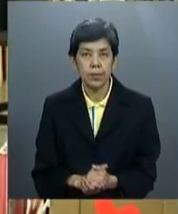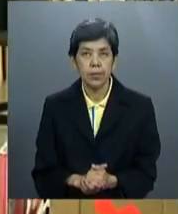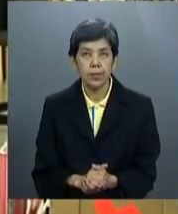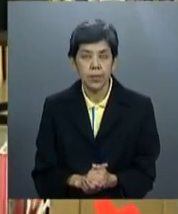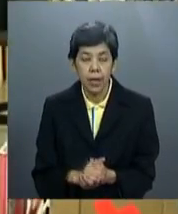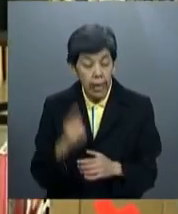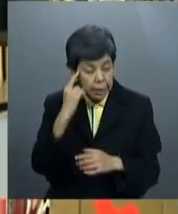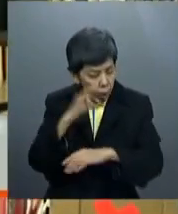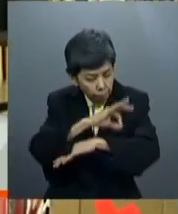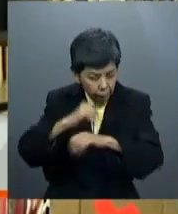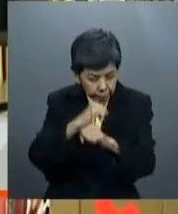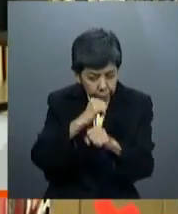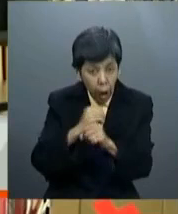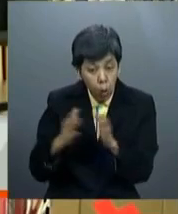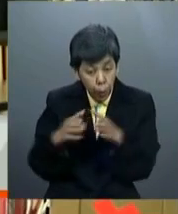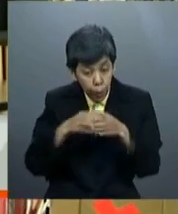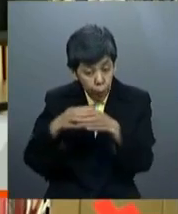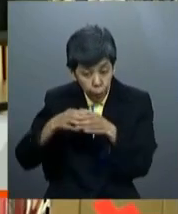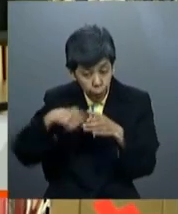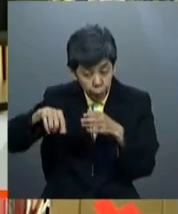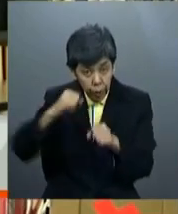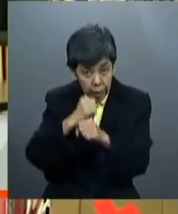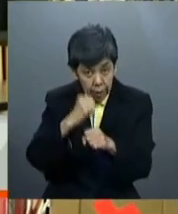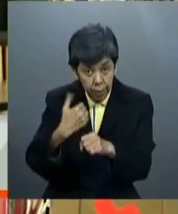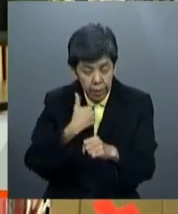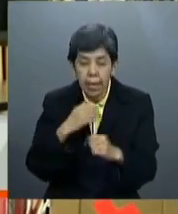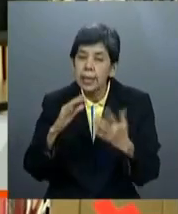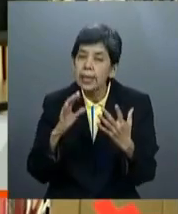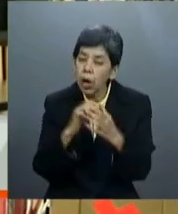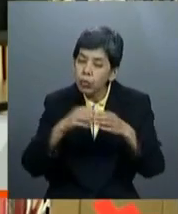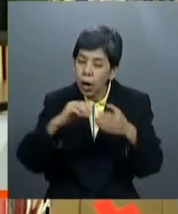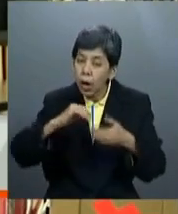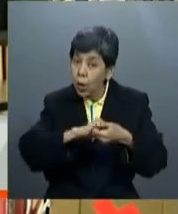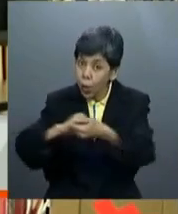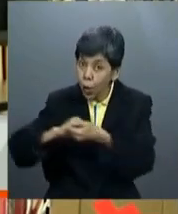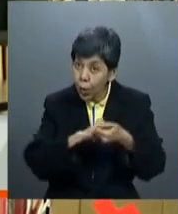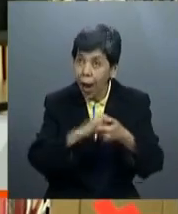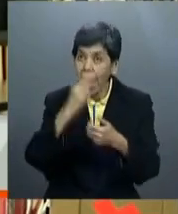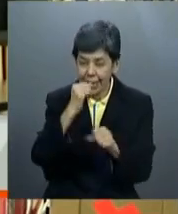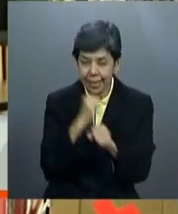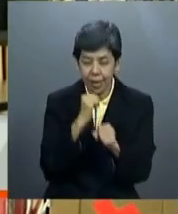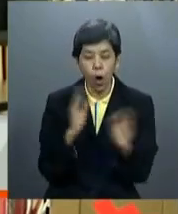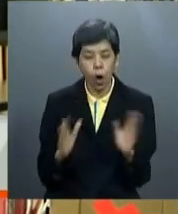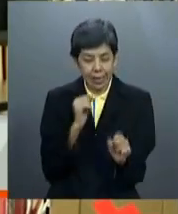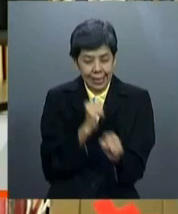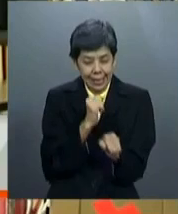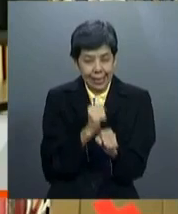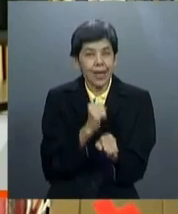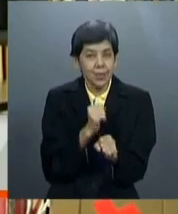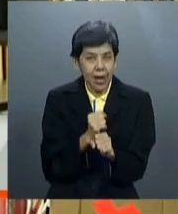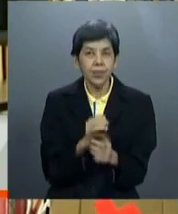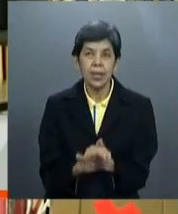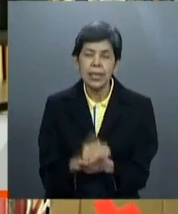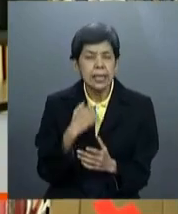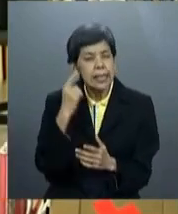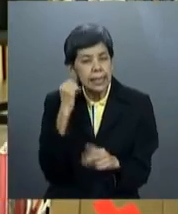ออกแบบยังต้องทำงานร่วมกับคนอื่นอีกมากนะคะการสร้างสังคมแห่งการอยู่ร่วมกันจึงเห็นได้ตั้งแต่ในสตูดิโอของอาจารย์สันติค่ะที่